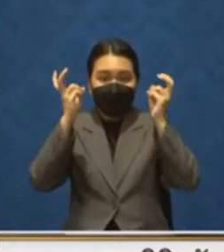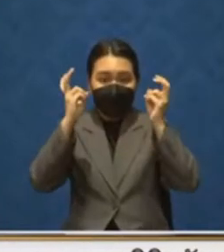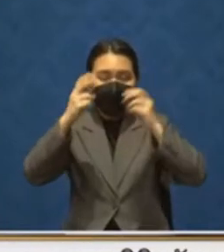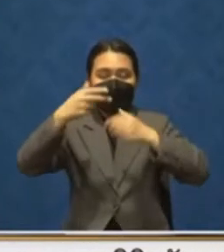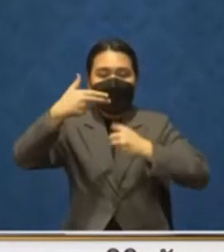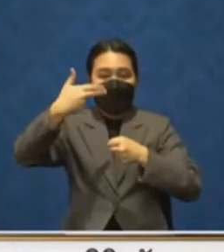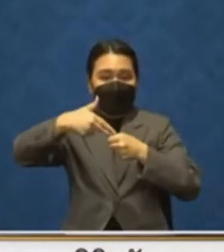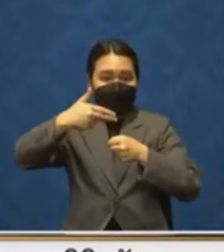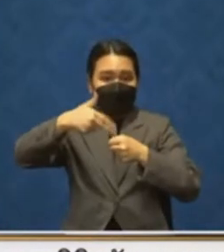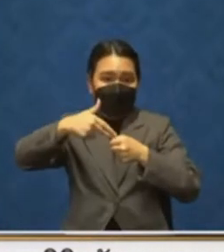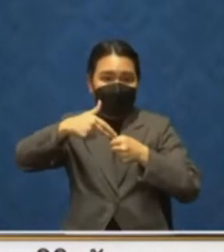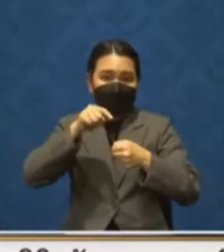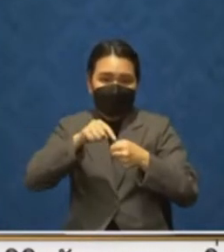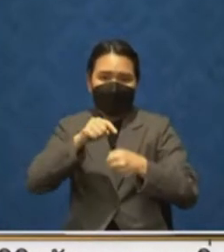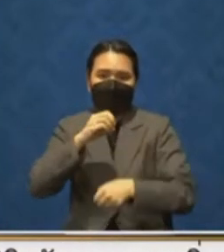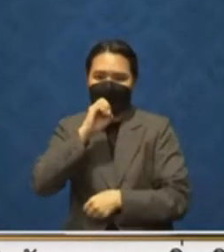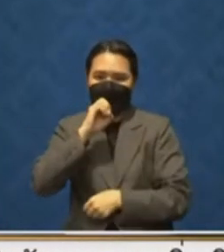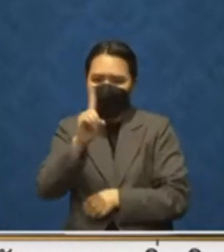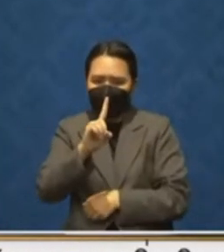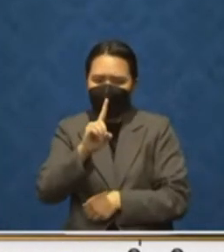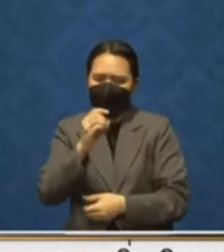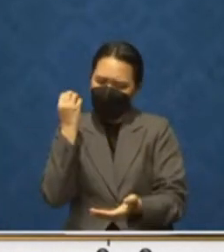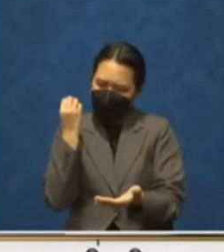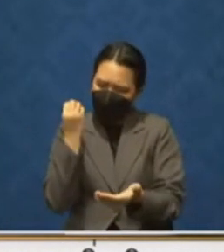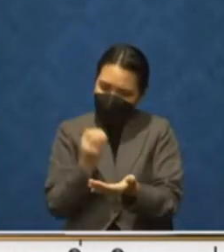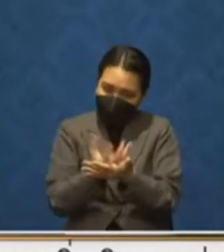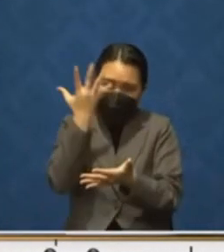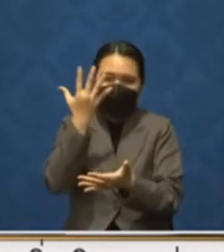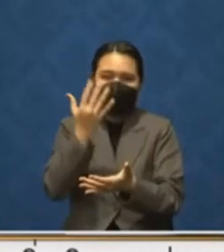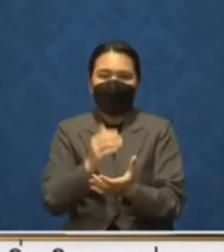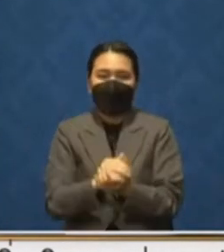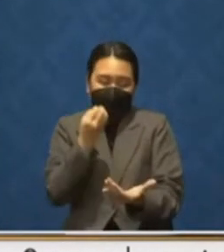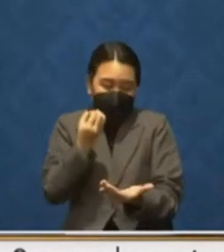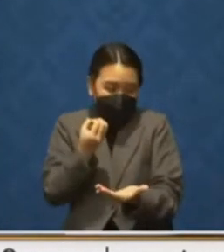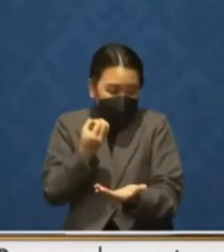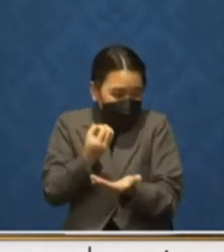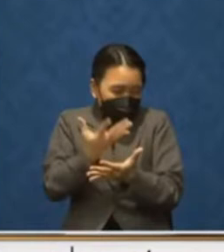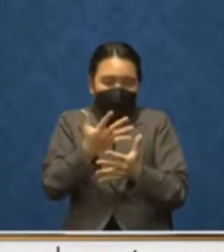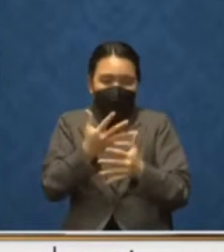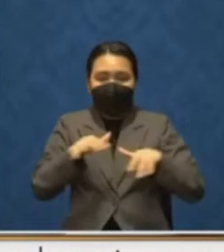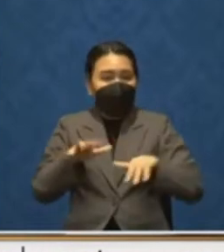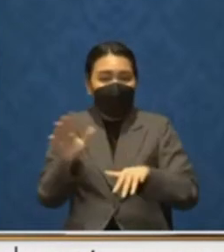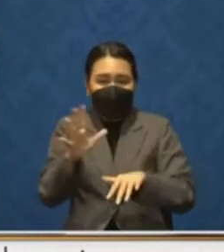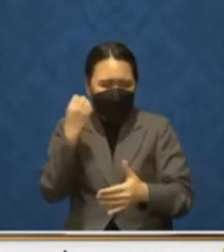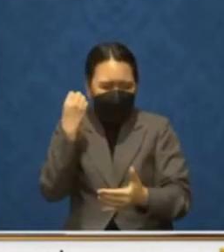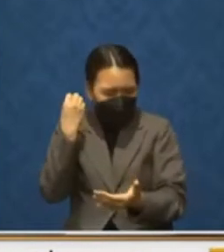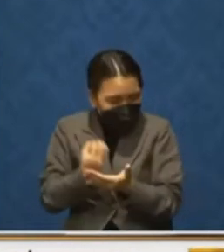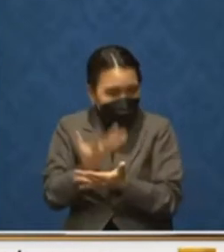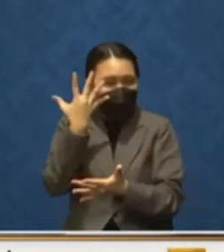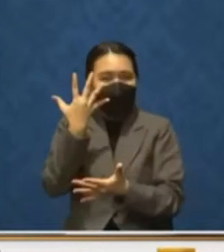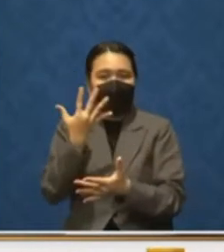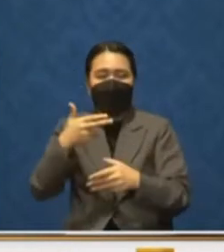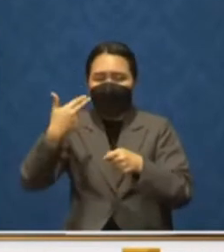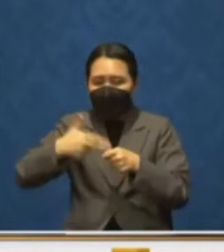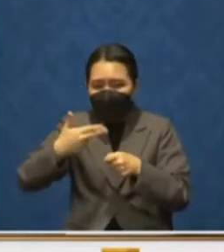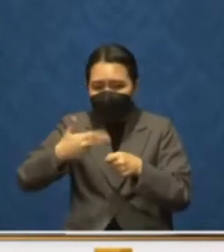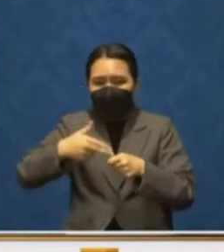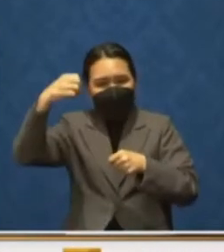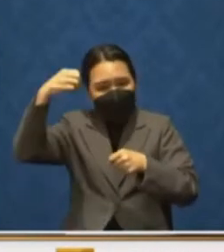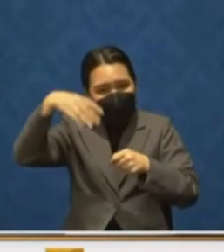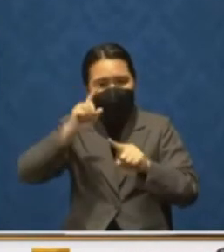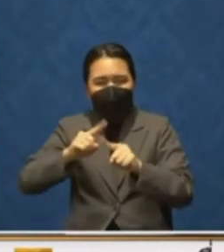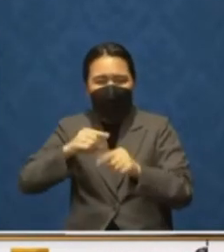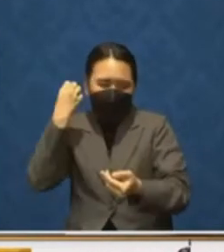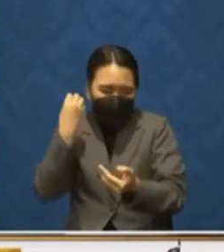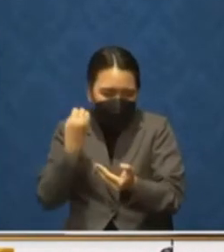ๆว่าพลังงานเนี่ยมันโคตรแทนไม่ใช่แพงธรรมดาและเมื่อพลังงานโคตรแพงแล้วเนี่ยมันทำให้สินค้า